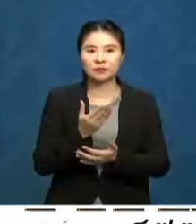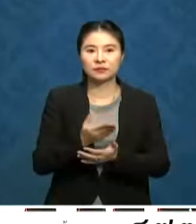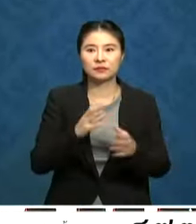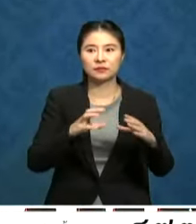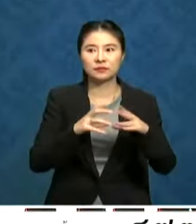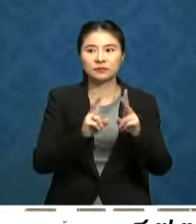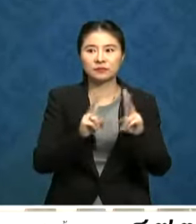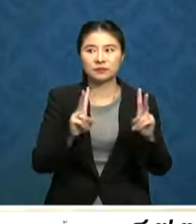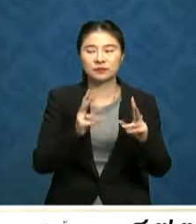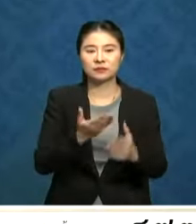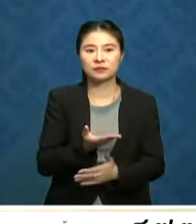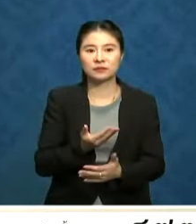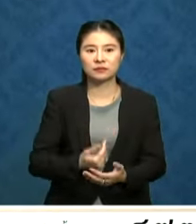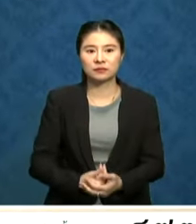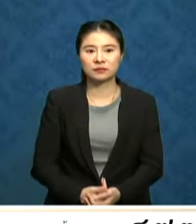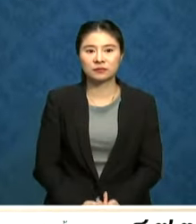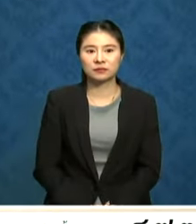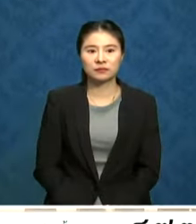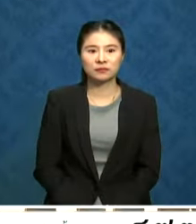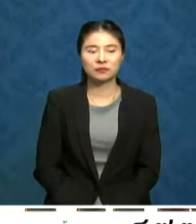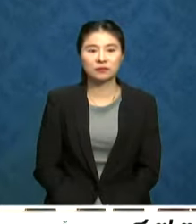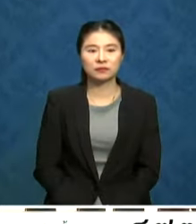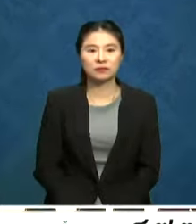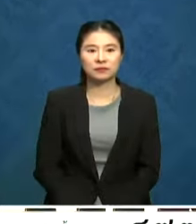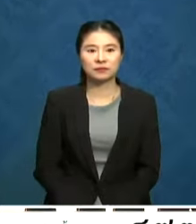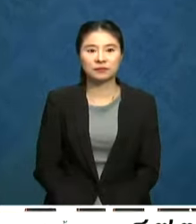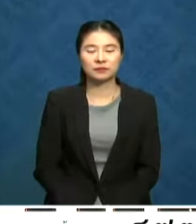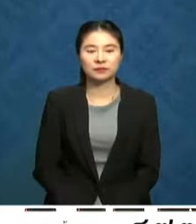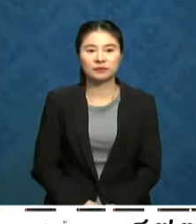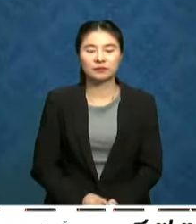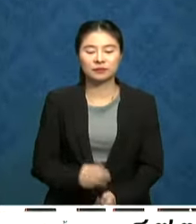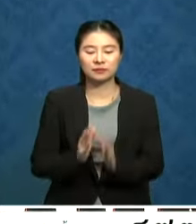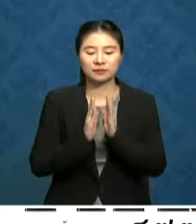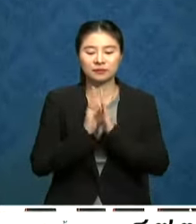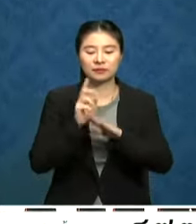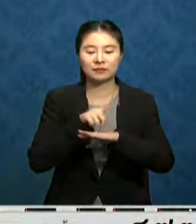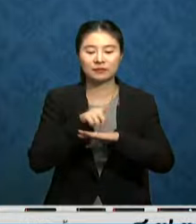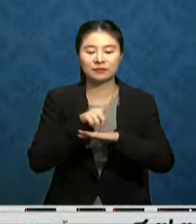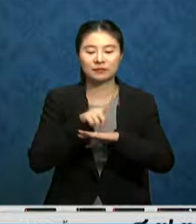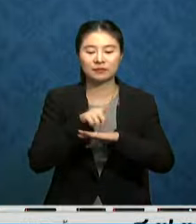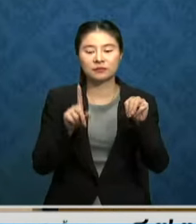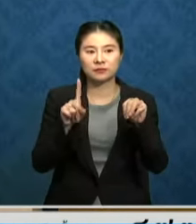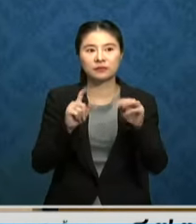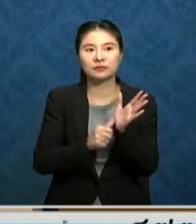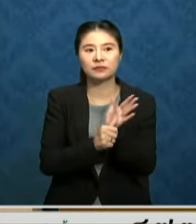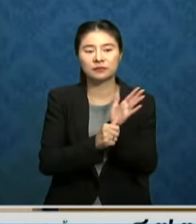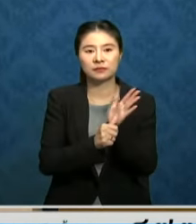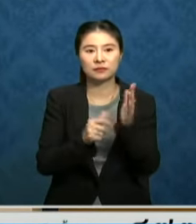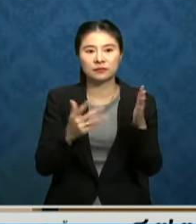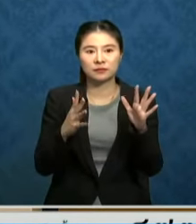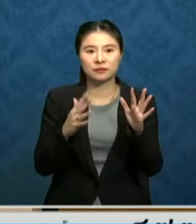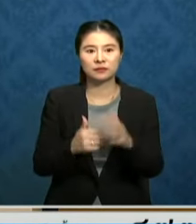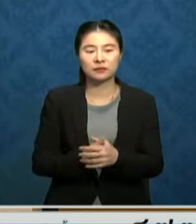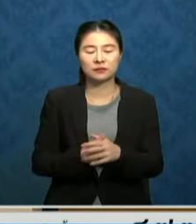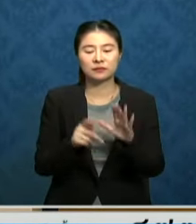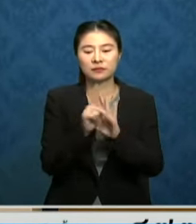ส่วนความเห็นครับท่านผลิต ครับเรียนท่านประธานที่เคารพครับกับผมผลิตประชาสินผู้แทนราษฎร ไ